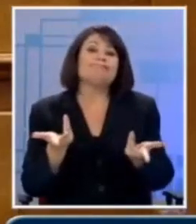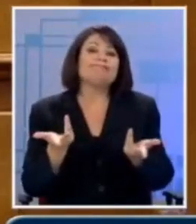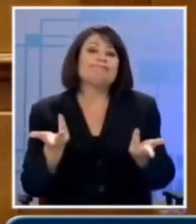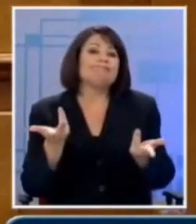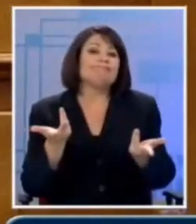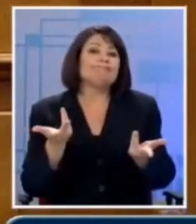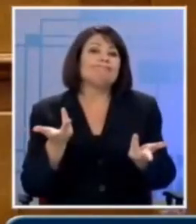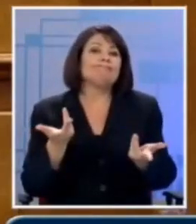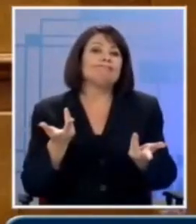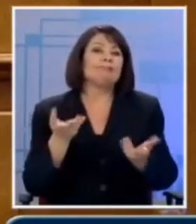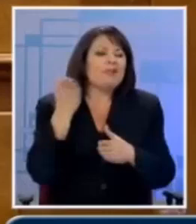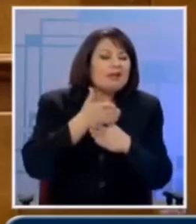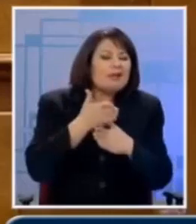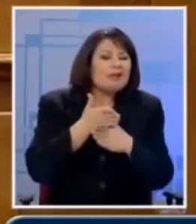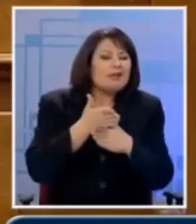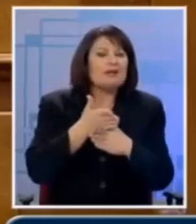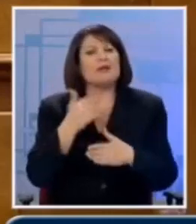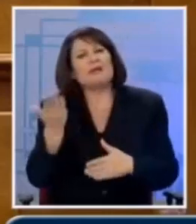ξόπορτο.